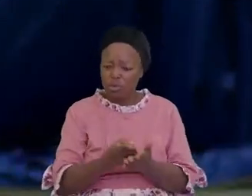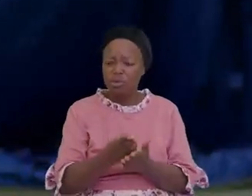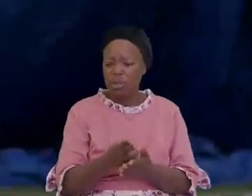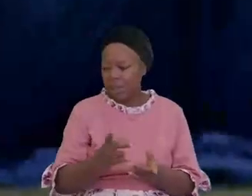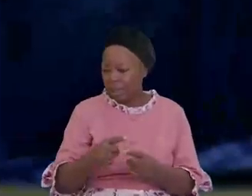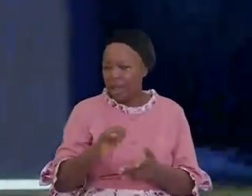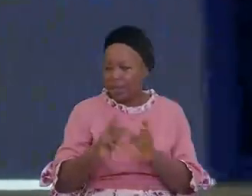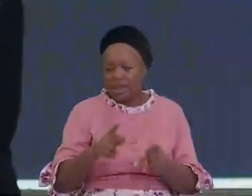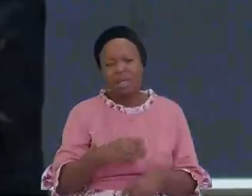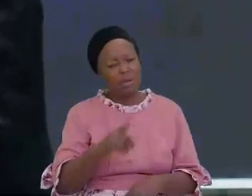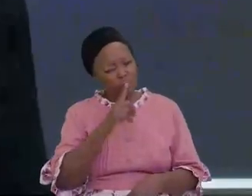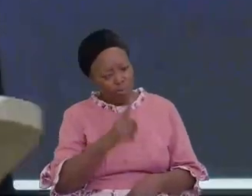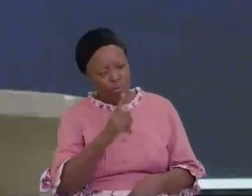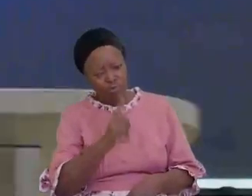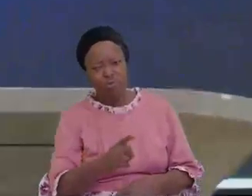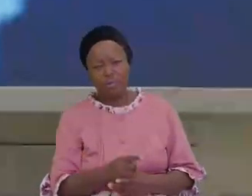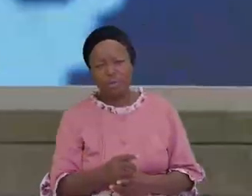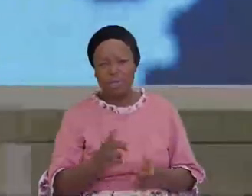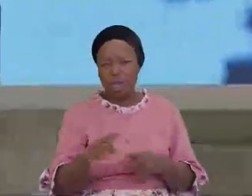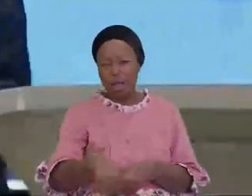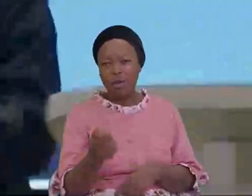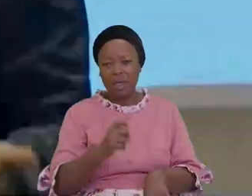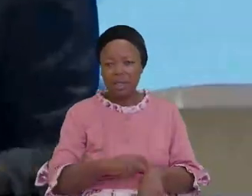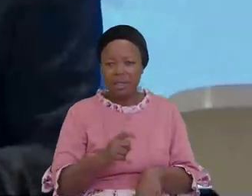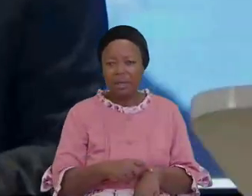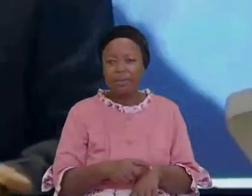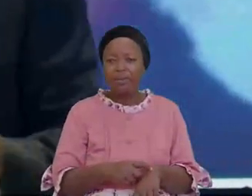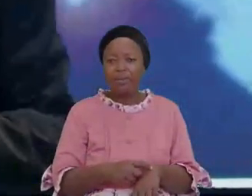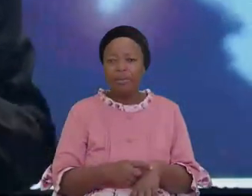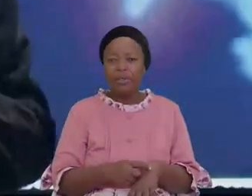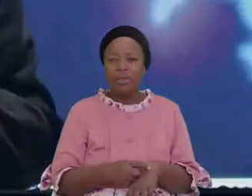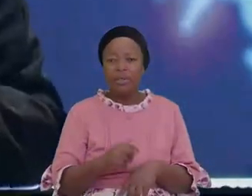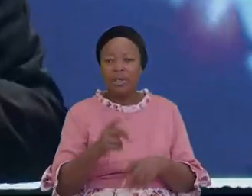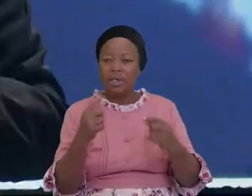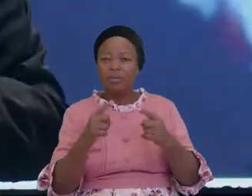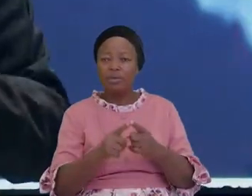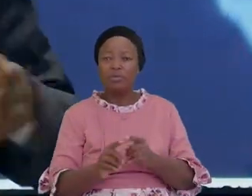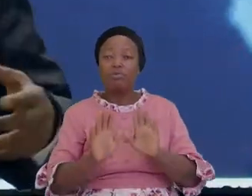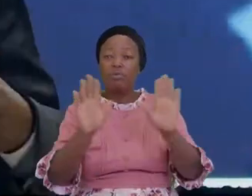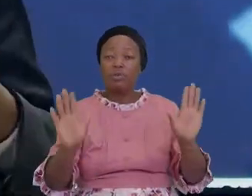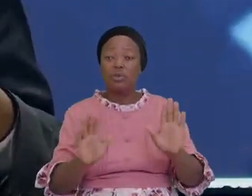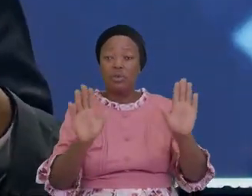vrai. Et après, quelqu'un est venu au culte de dimanche.